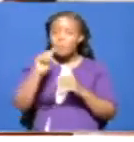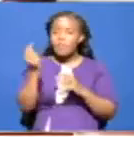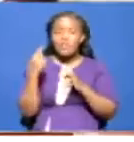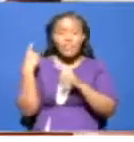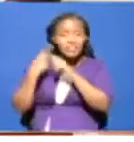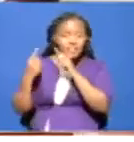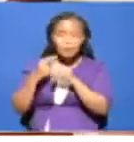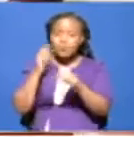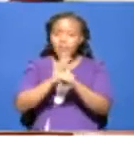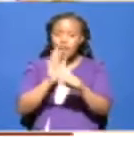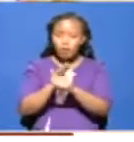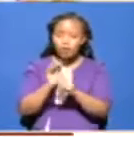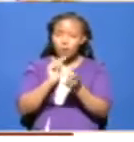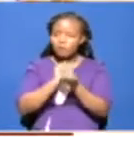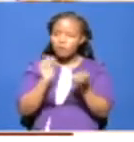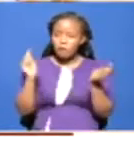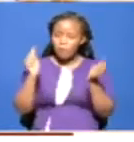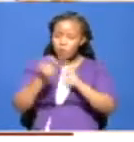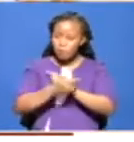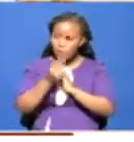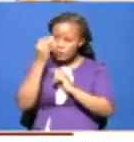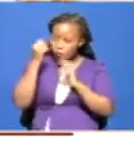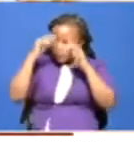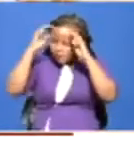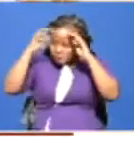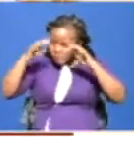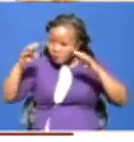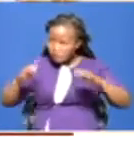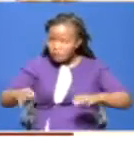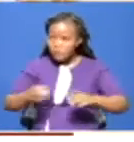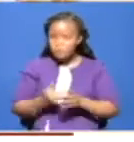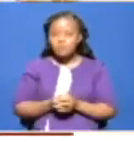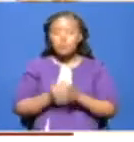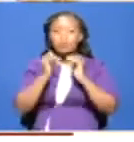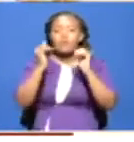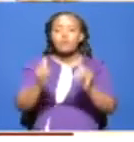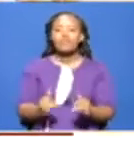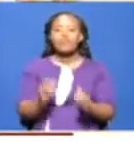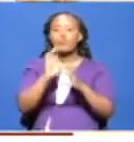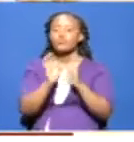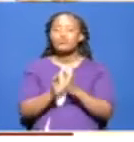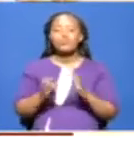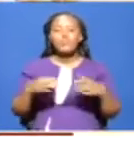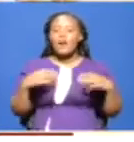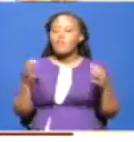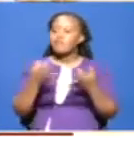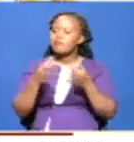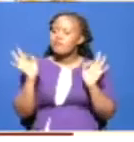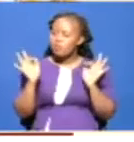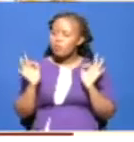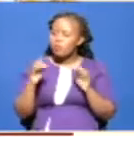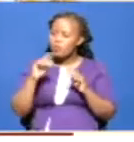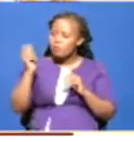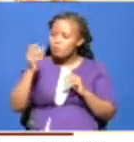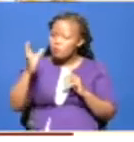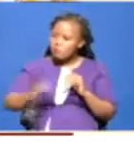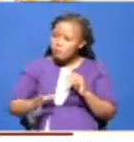na mfumo wa ugatuzi. Katiba mpya imeleta uhuru kwa Wakenya. Sivyo? Mtu